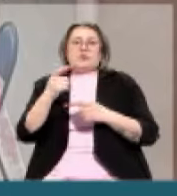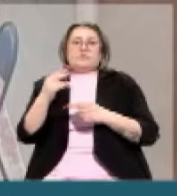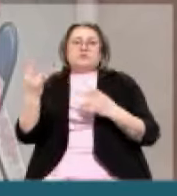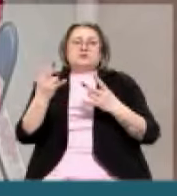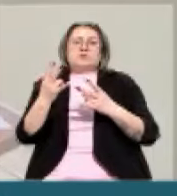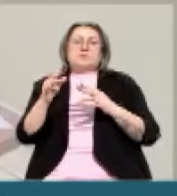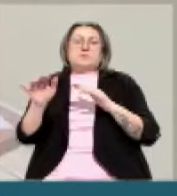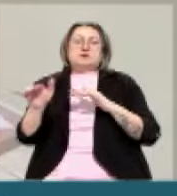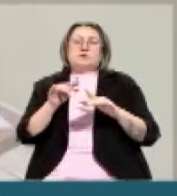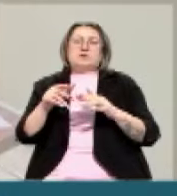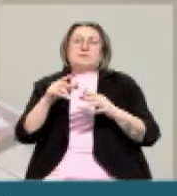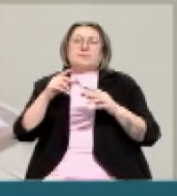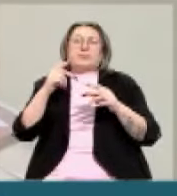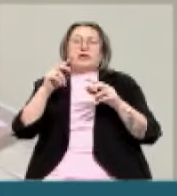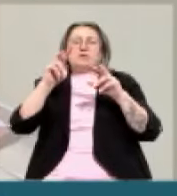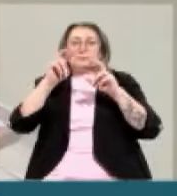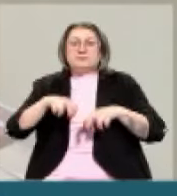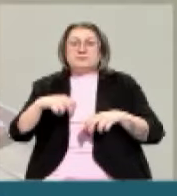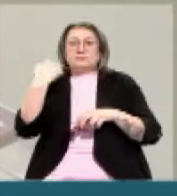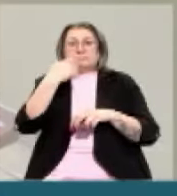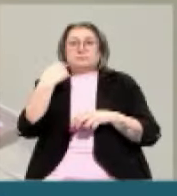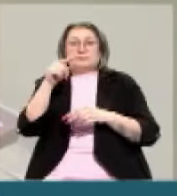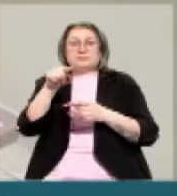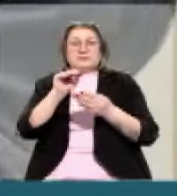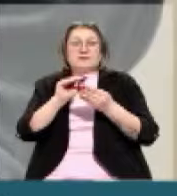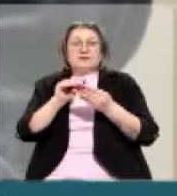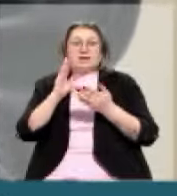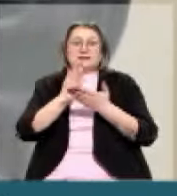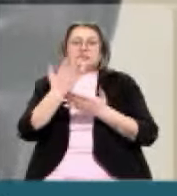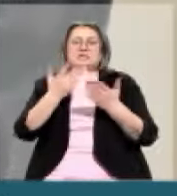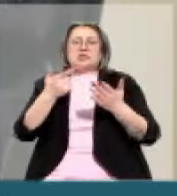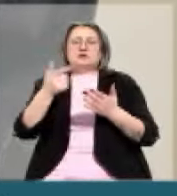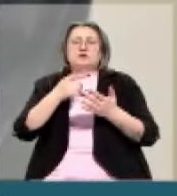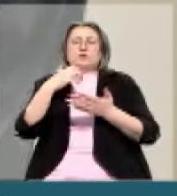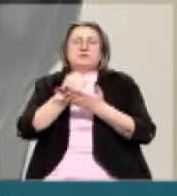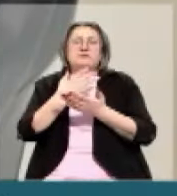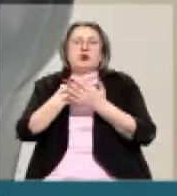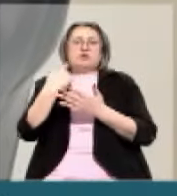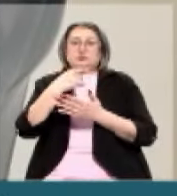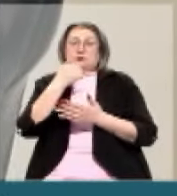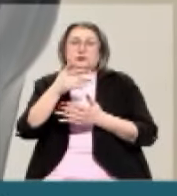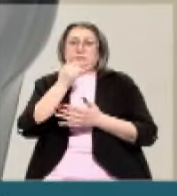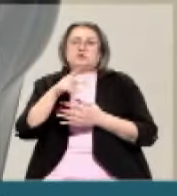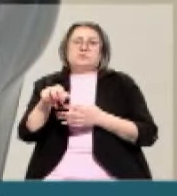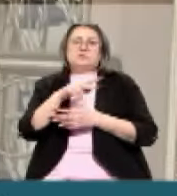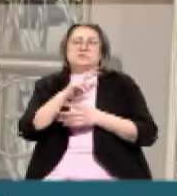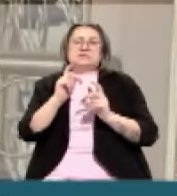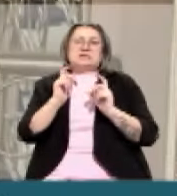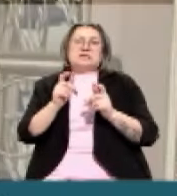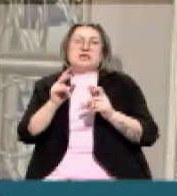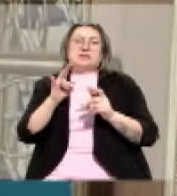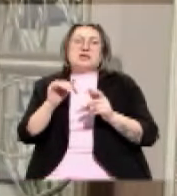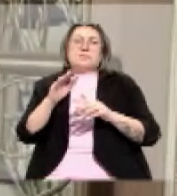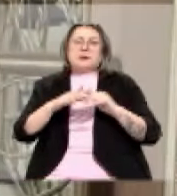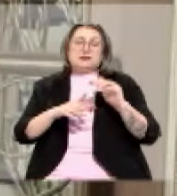рәсімінен өту қажет. Мұнда азамат өзінің жеке басын растай алмаса, ол келесі 6 айда не теориялық, не практикалық емтихан тапсыра алмайды.